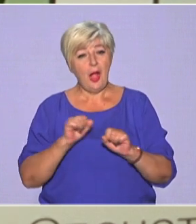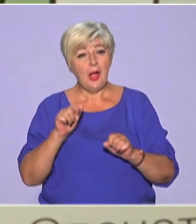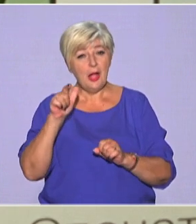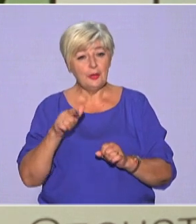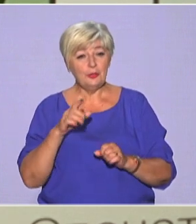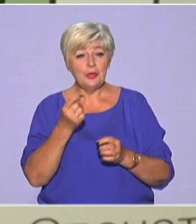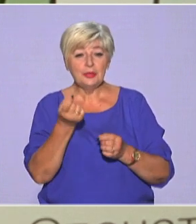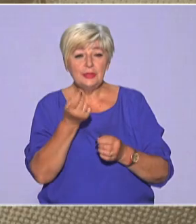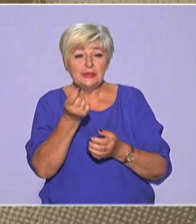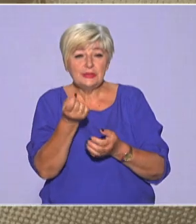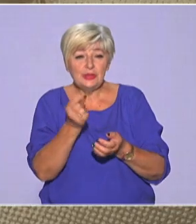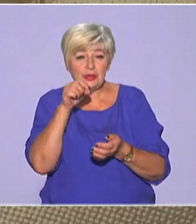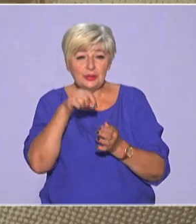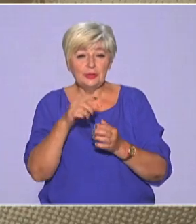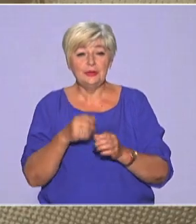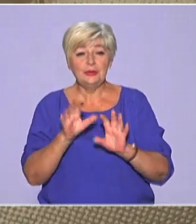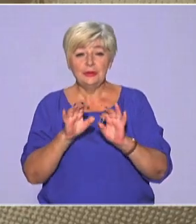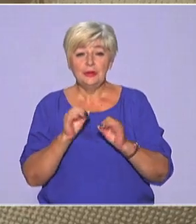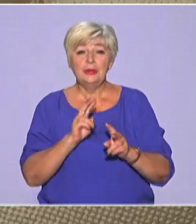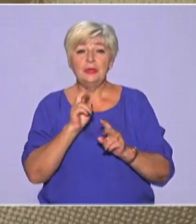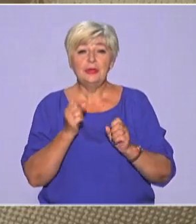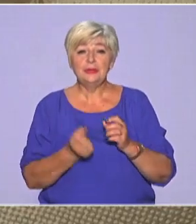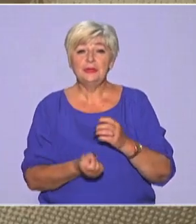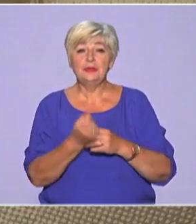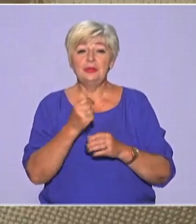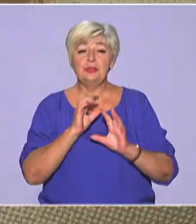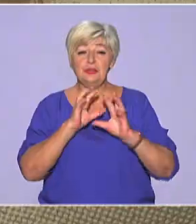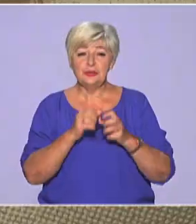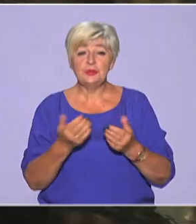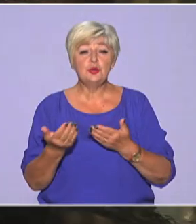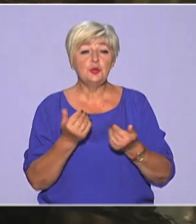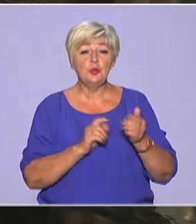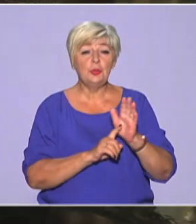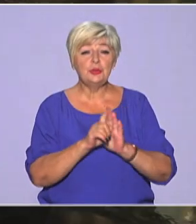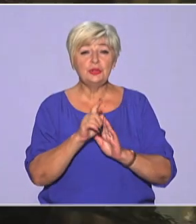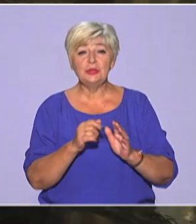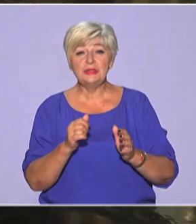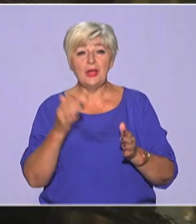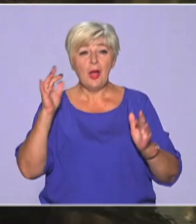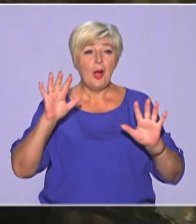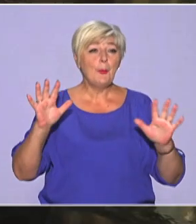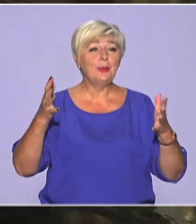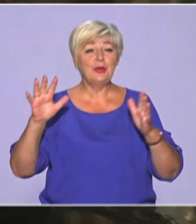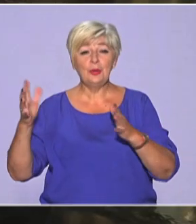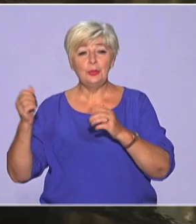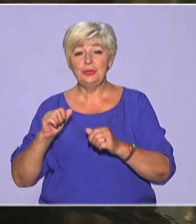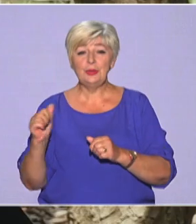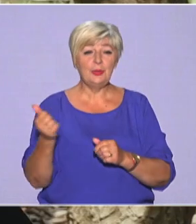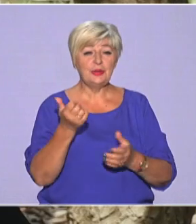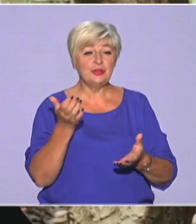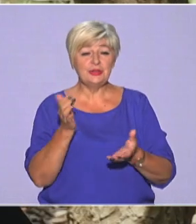з коміксу розповідає, як з'явився на світ Насіннятко та з чого почалися його пригоди, перші знайомства та